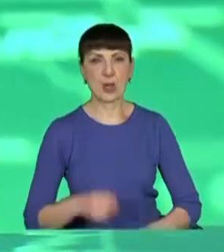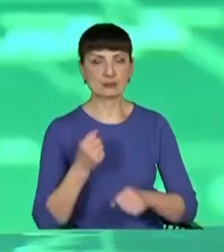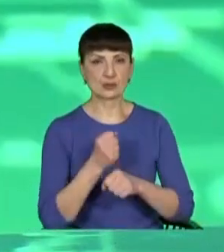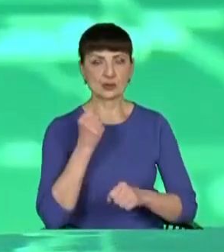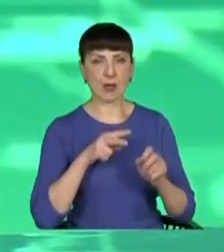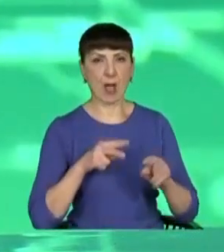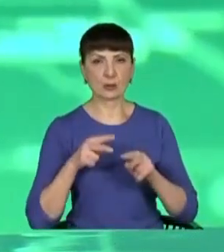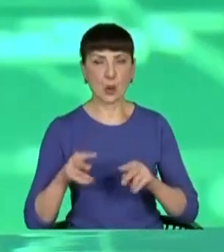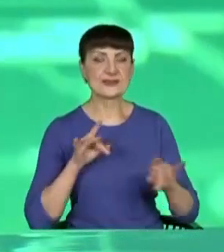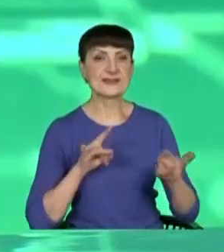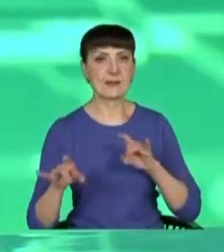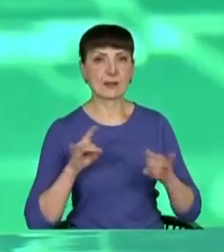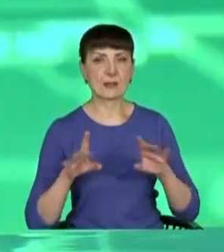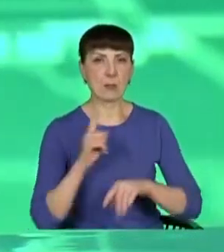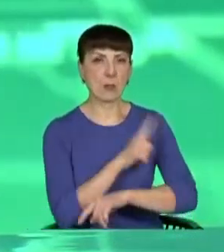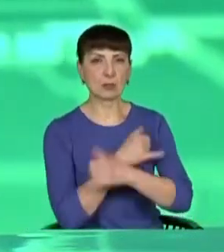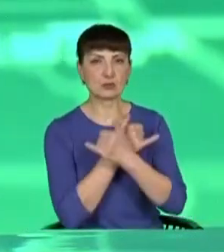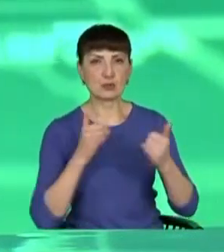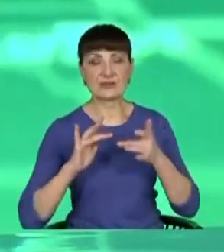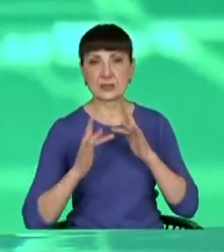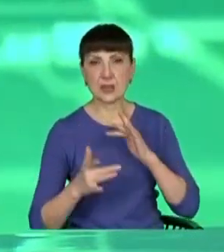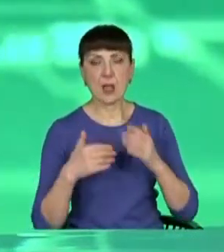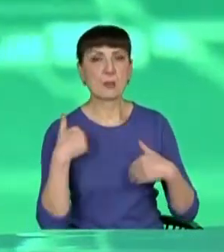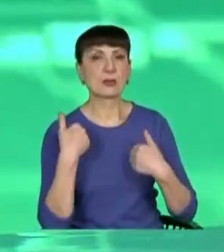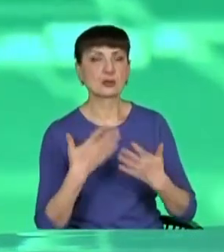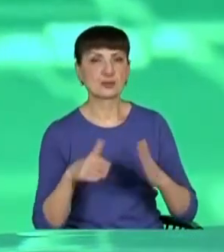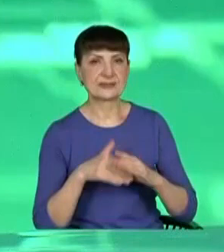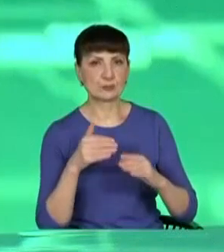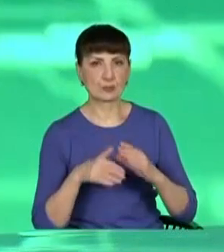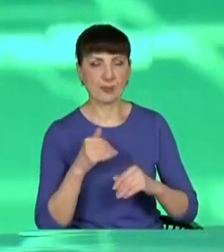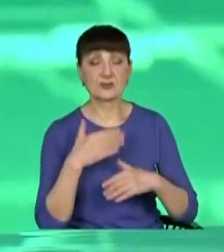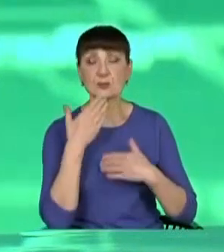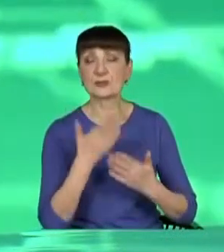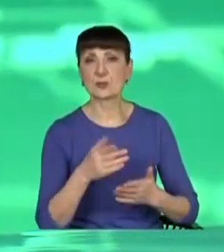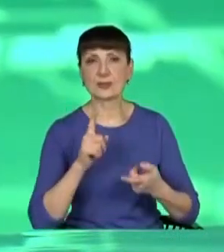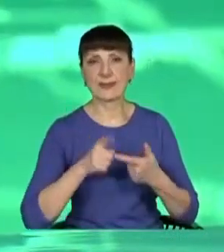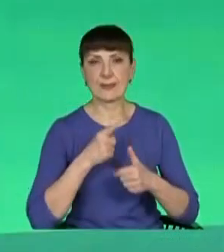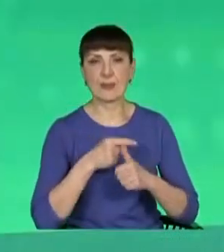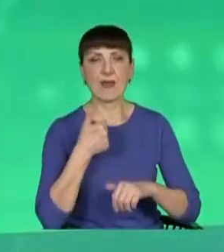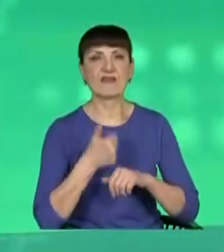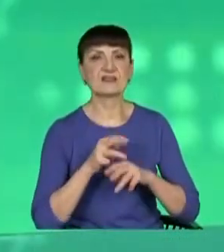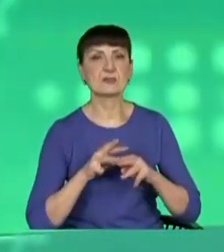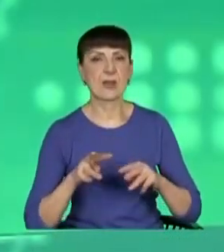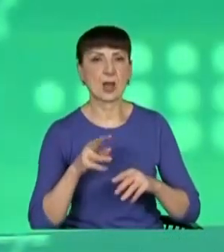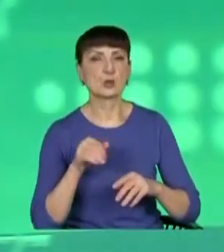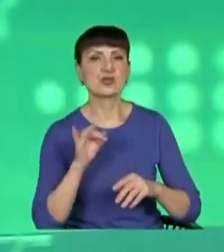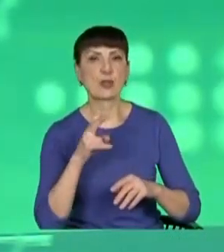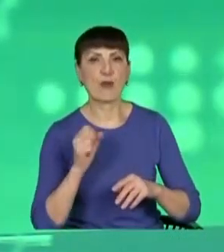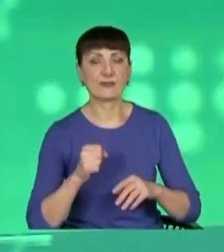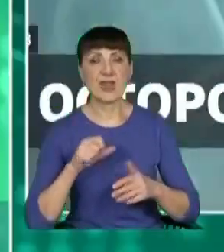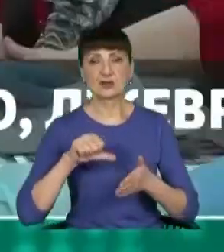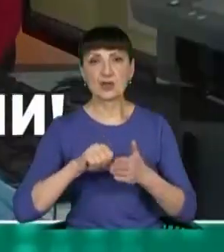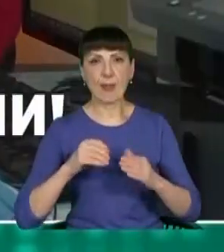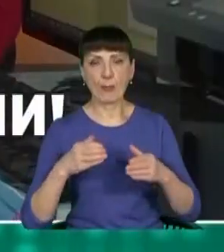Ужесточить контроль за рекламой медуслуг в соцсетях предложили мажилисмены. В депутатском запросе на имя вице-премьера Тамары Дюсенова, член Нижней